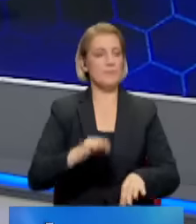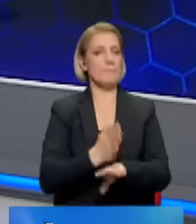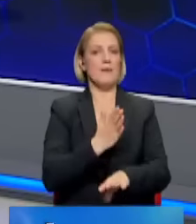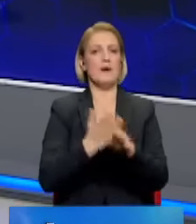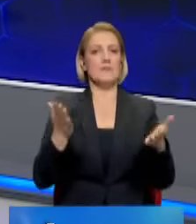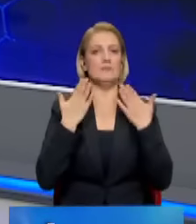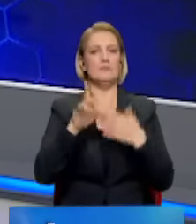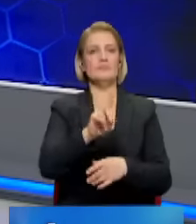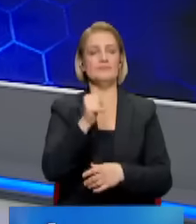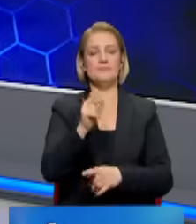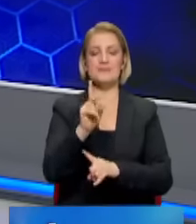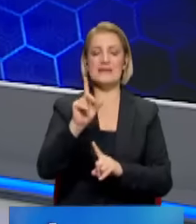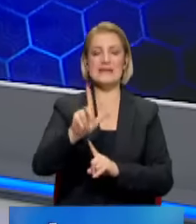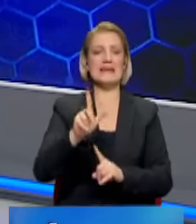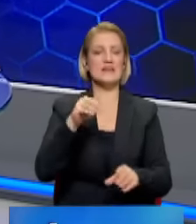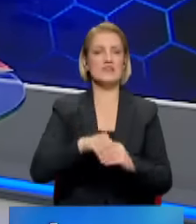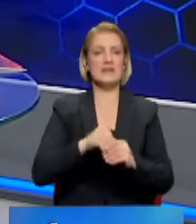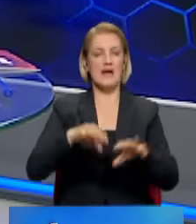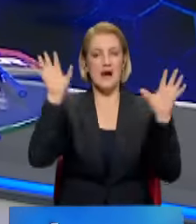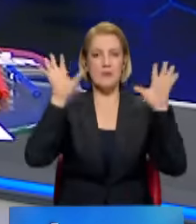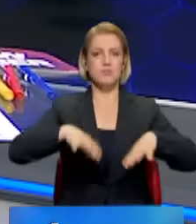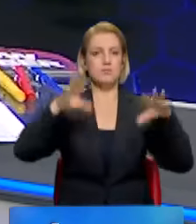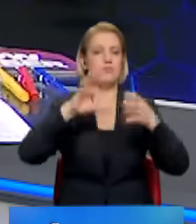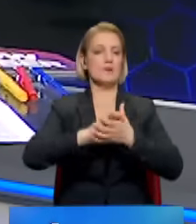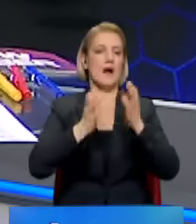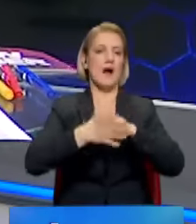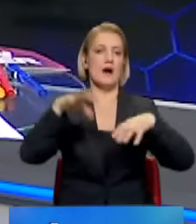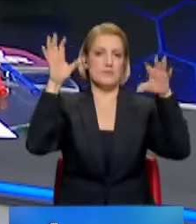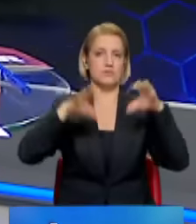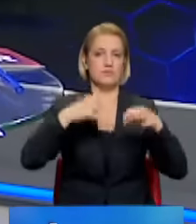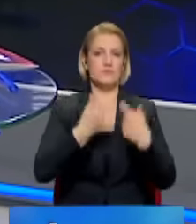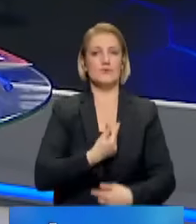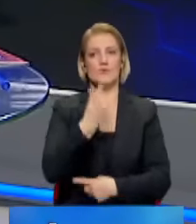diyelim. 16 il için sağanak ve kar yağışı uyarısı var.